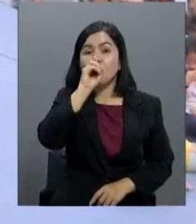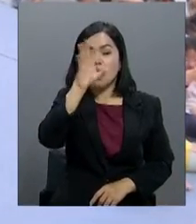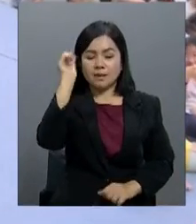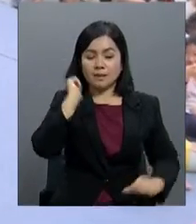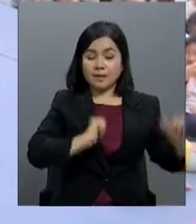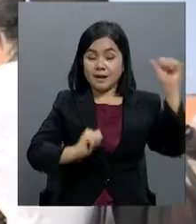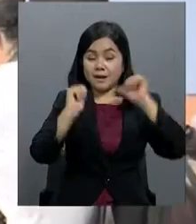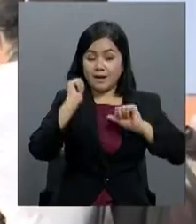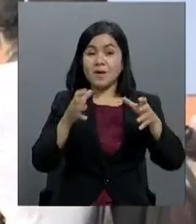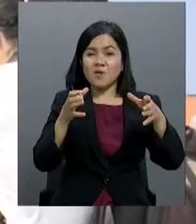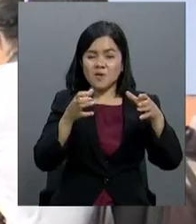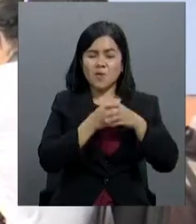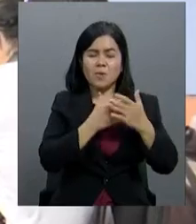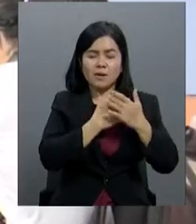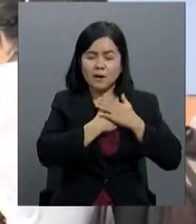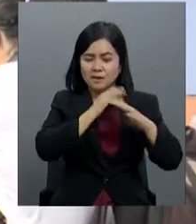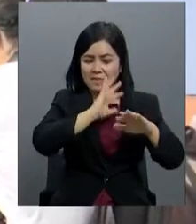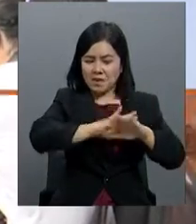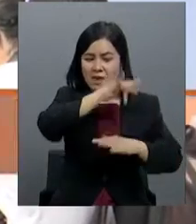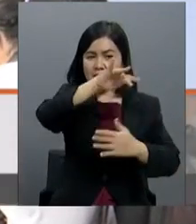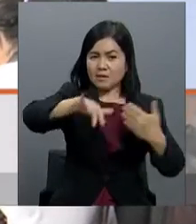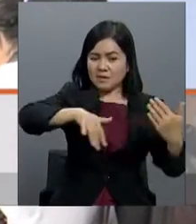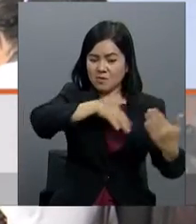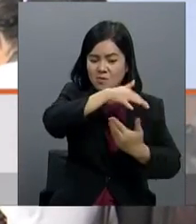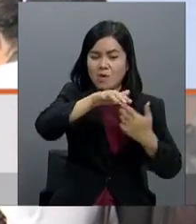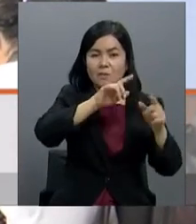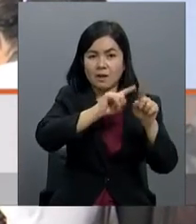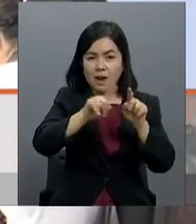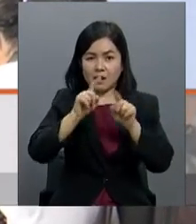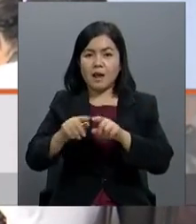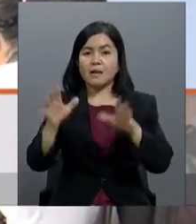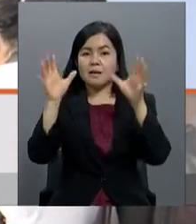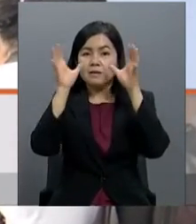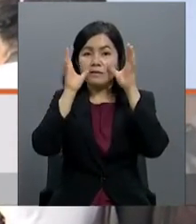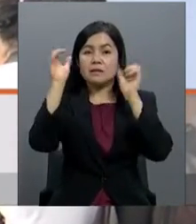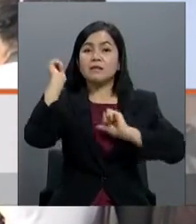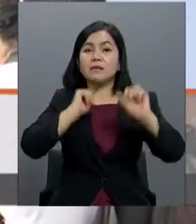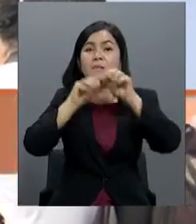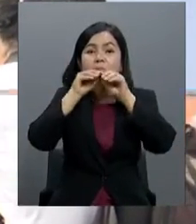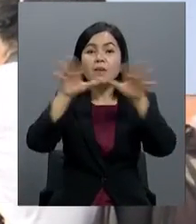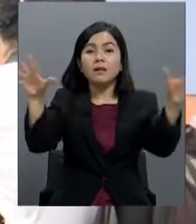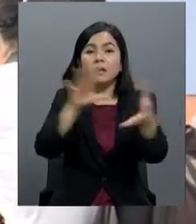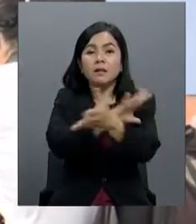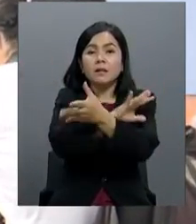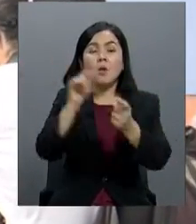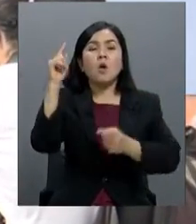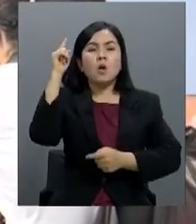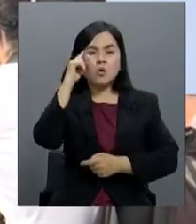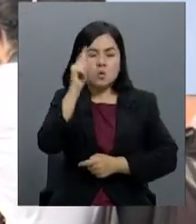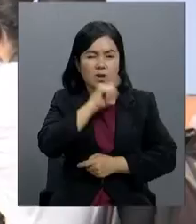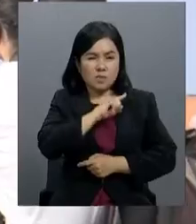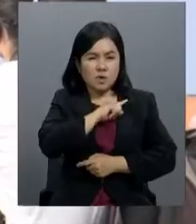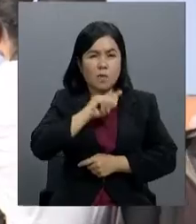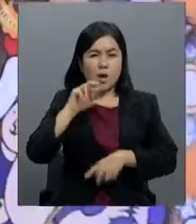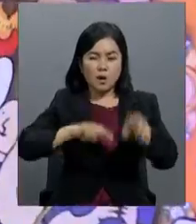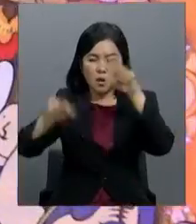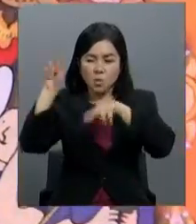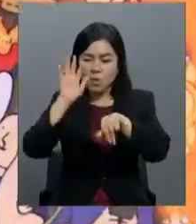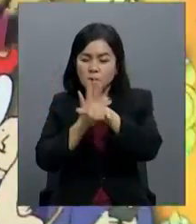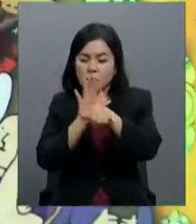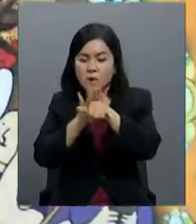ก็มีกลุ่มอนุรักษ์ที่พยายามหยุดการลดจำนวนลงของเสือชีต้าแม้เธอจะไม่ได้อยู่ในกลุ่มนั้นโดยตรงแต่ก็มีการ